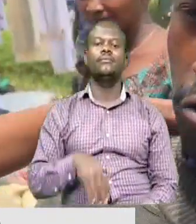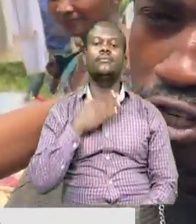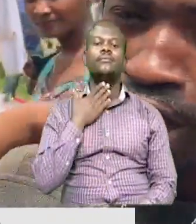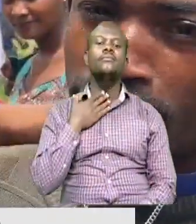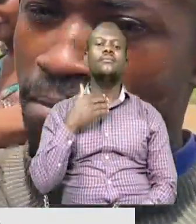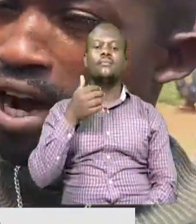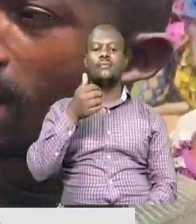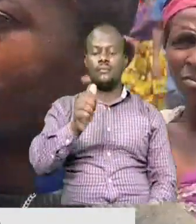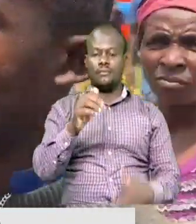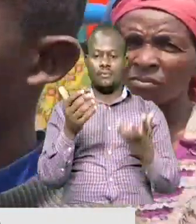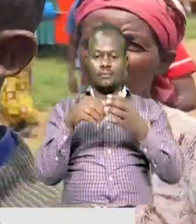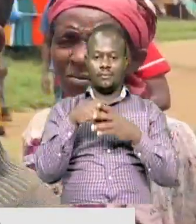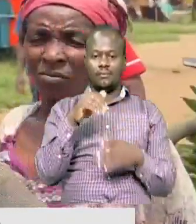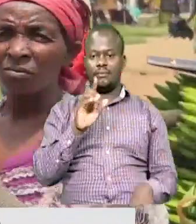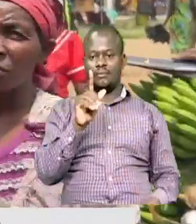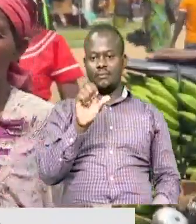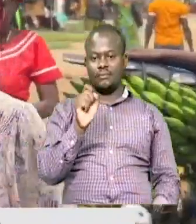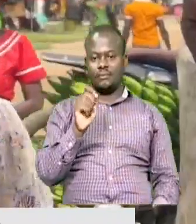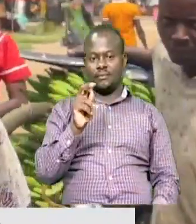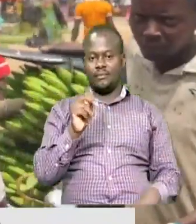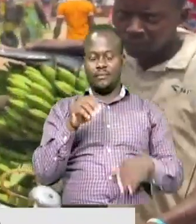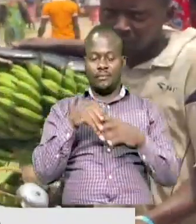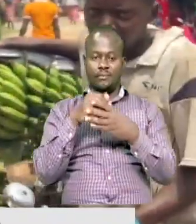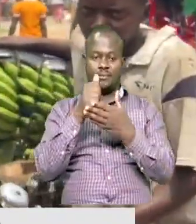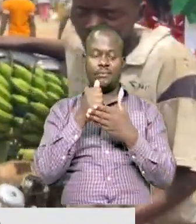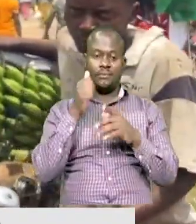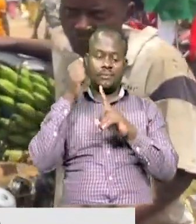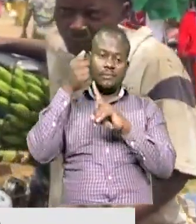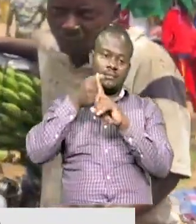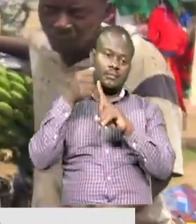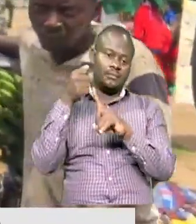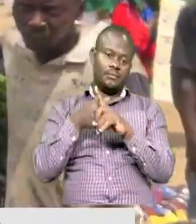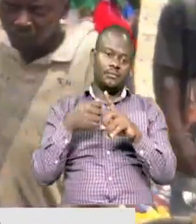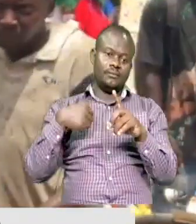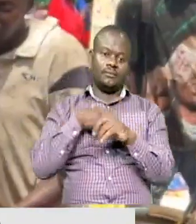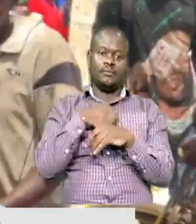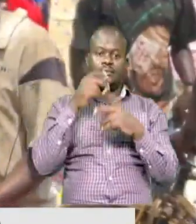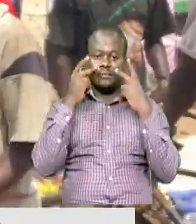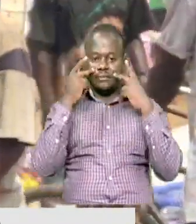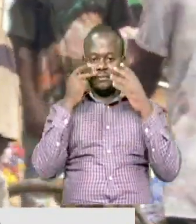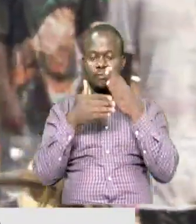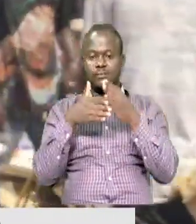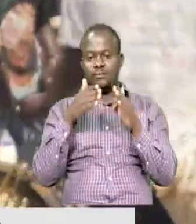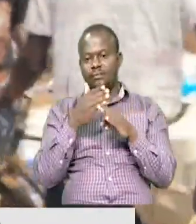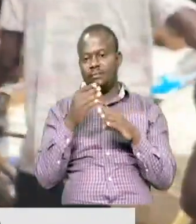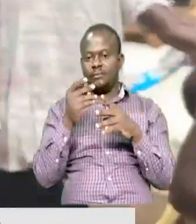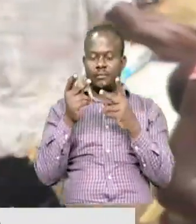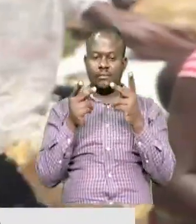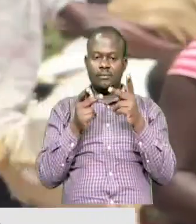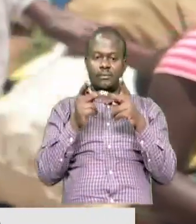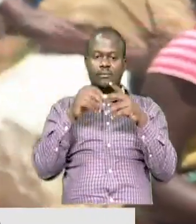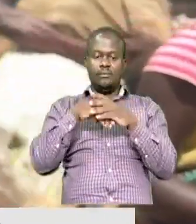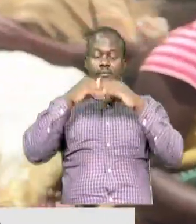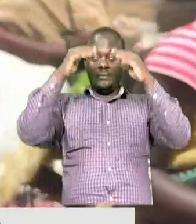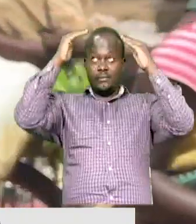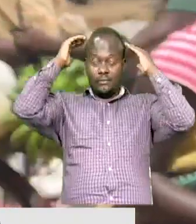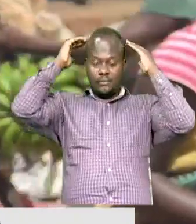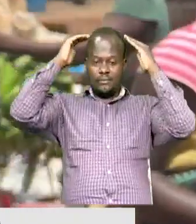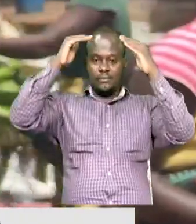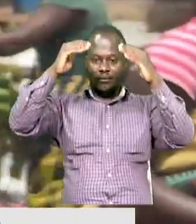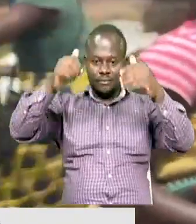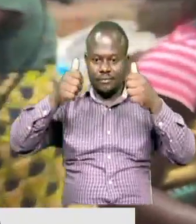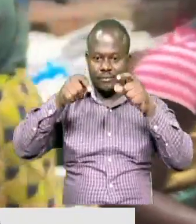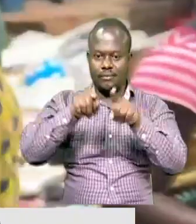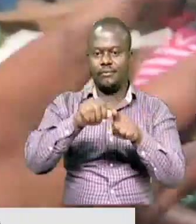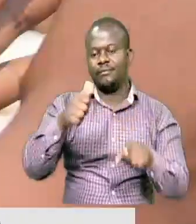icyifuzo dushaka mwadufasha mukadutangira ubuvugizi tukaba twabona byubakirwa tukajya mu gacucu nk'abandi mukajya mu